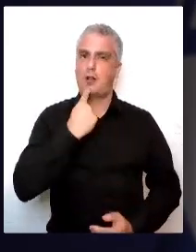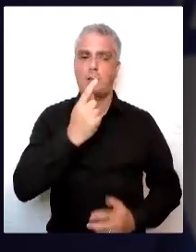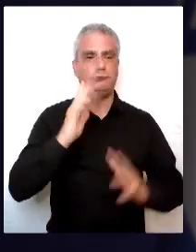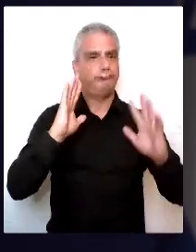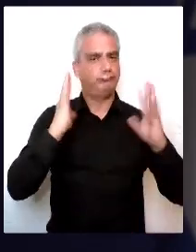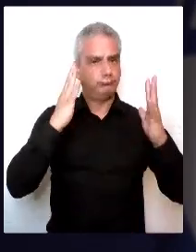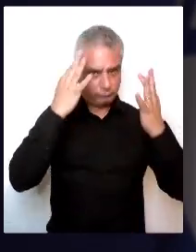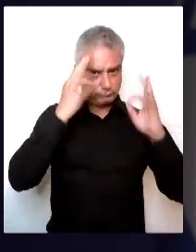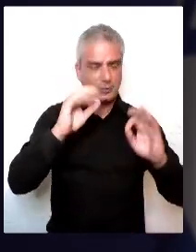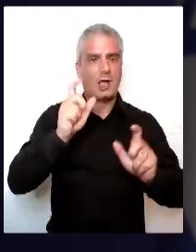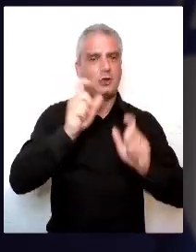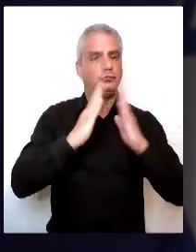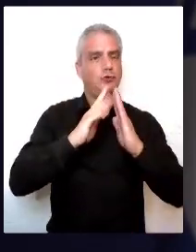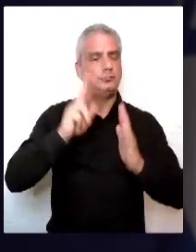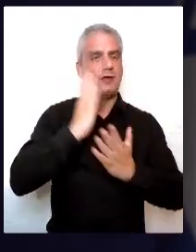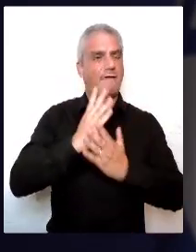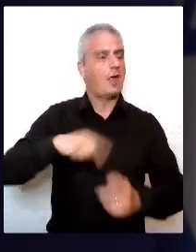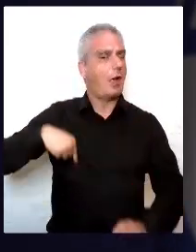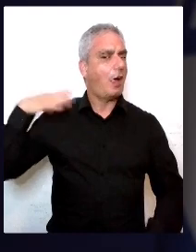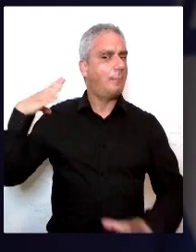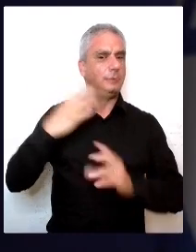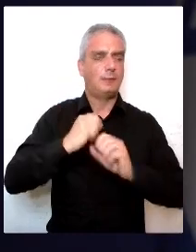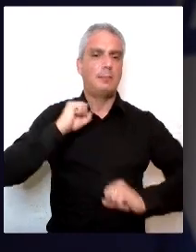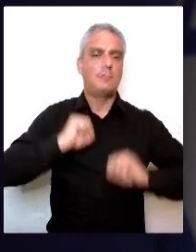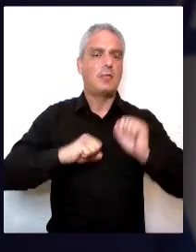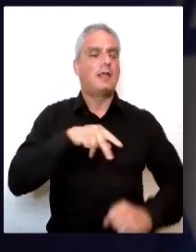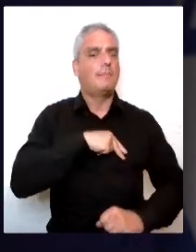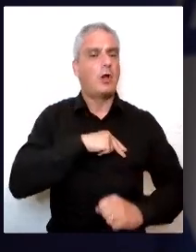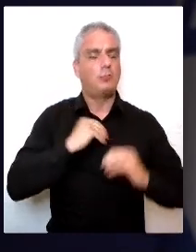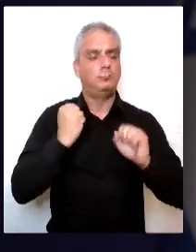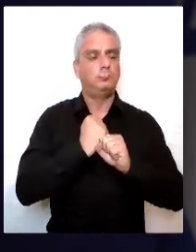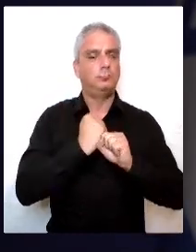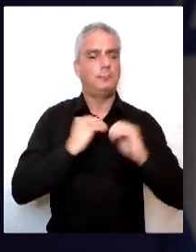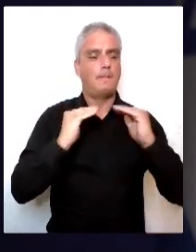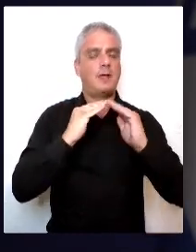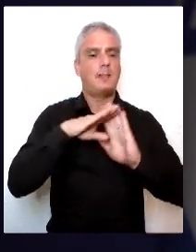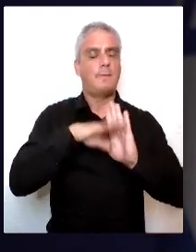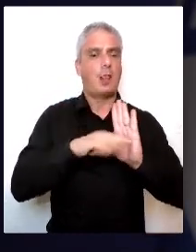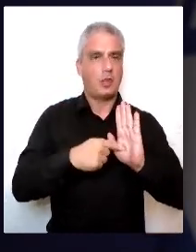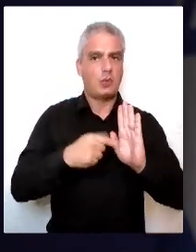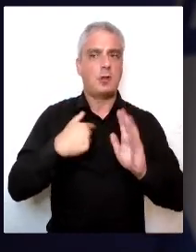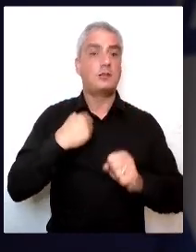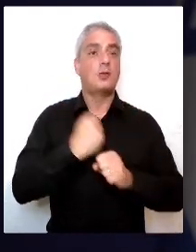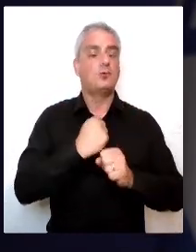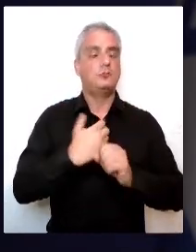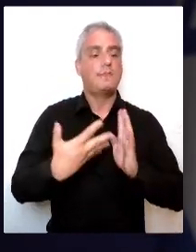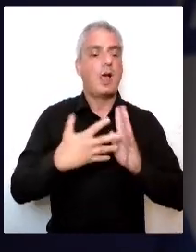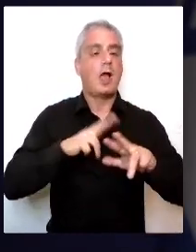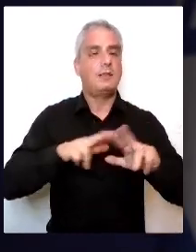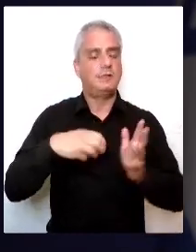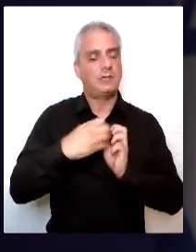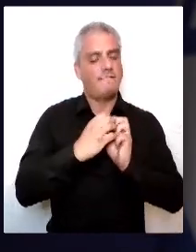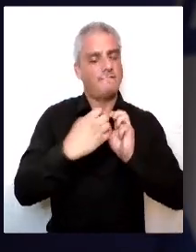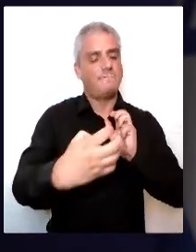הצפון הנוהגים מזה זמן רב באחריות ופועלים על פי ההנחיות אנחנו מקיימים הערכת מצב מתמשכת